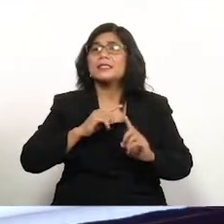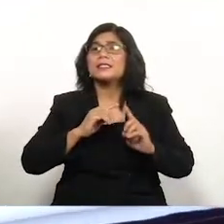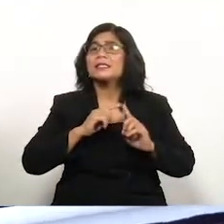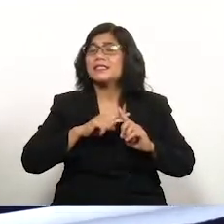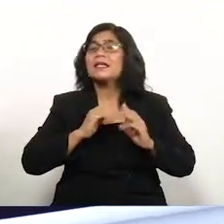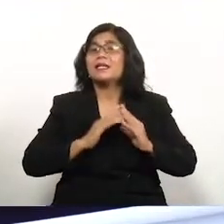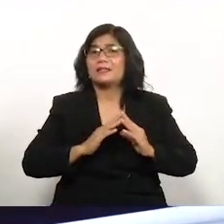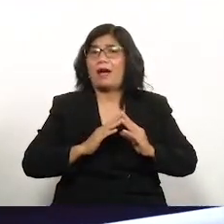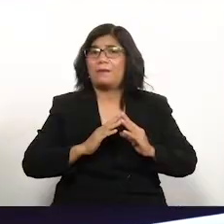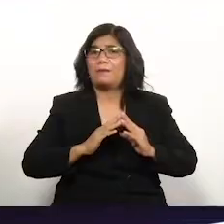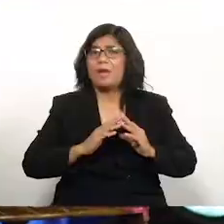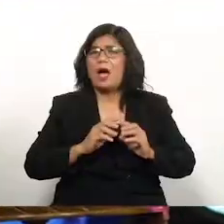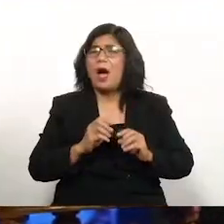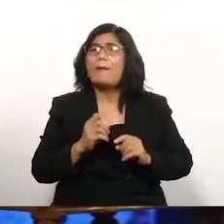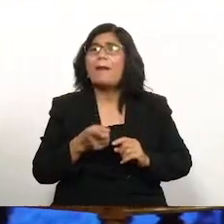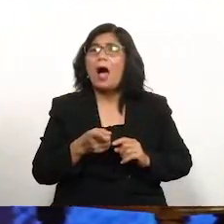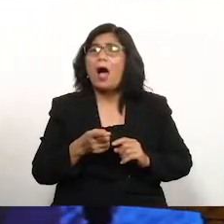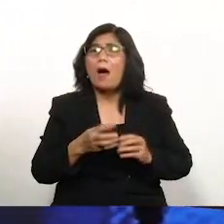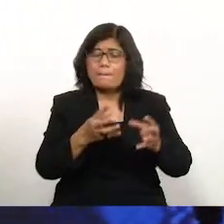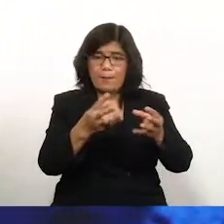ini adalah memperoleh berkat